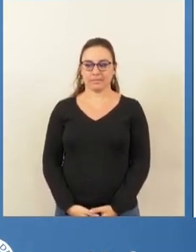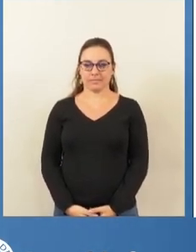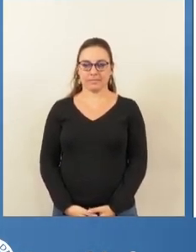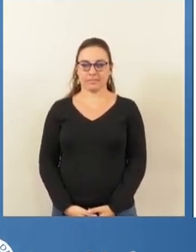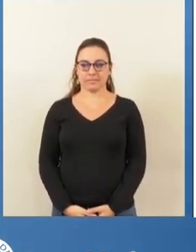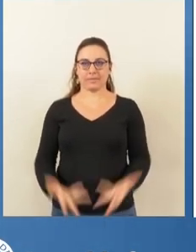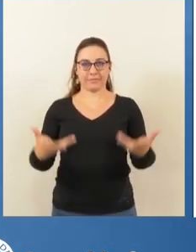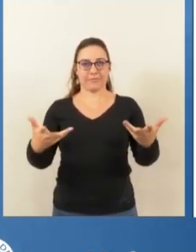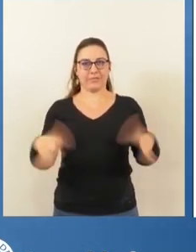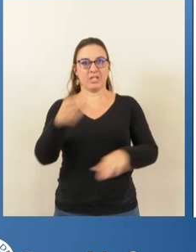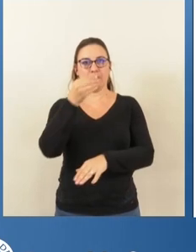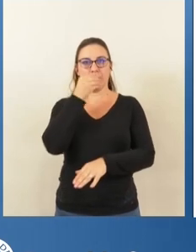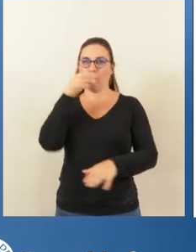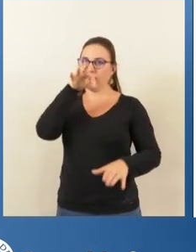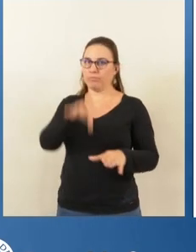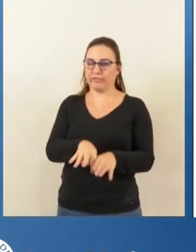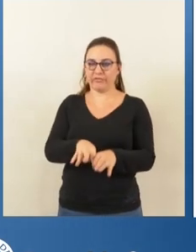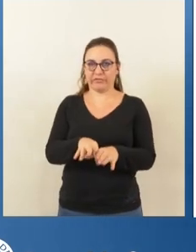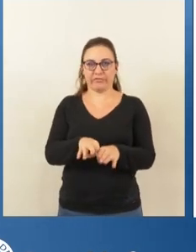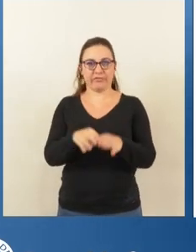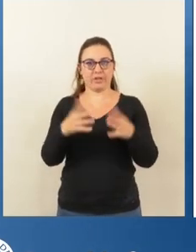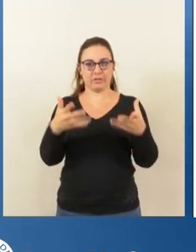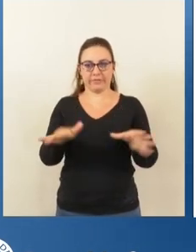c'est bon le vote est clos